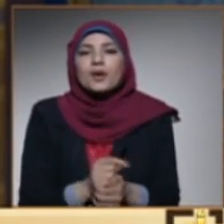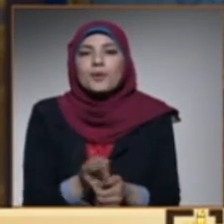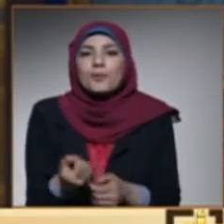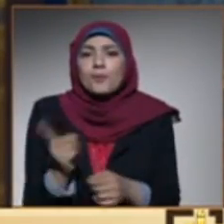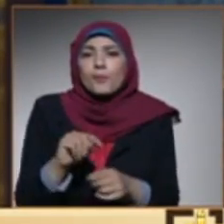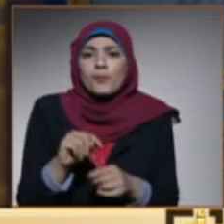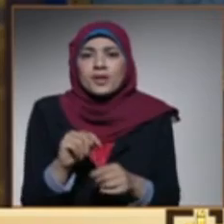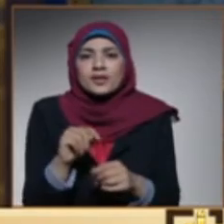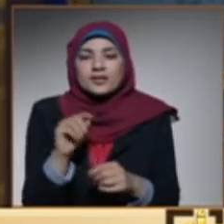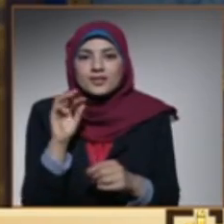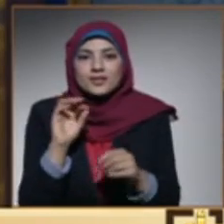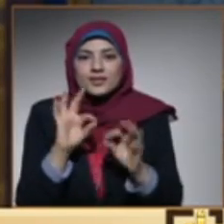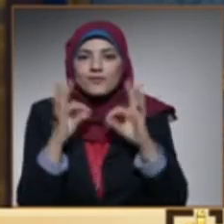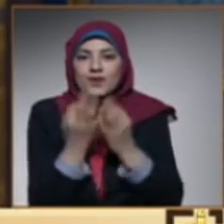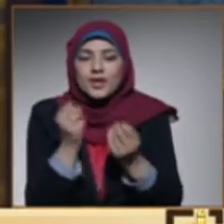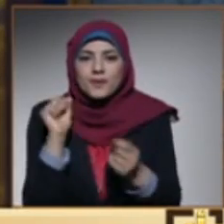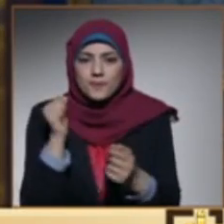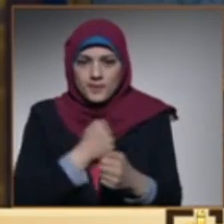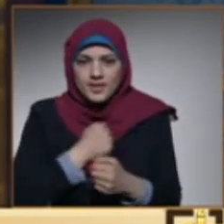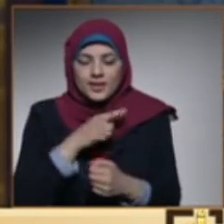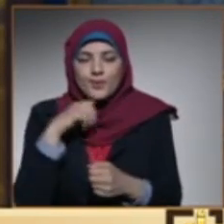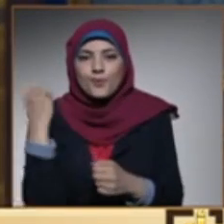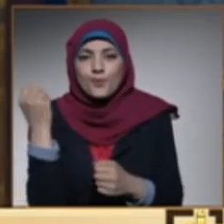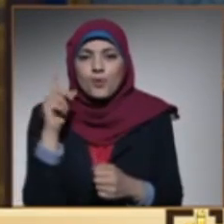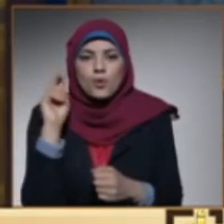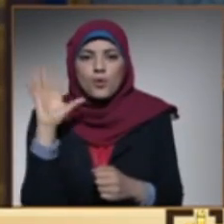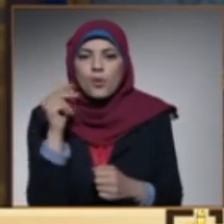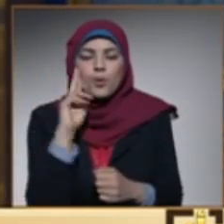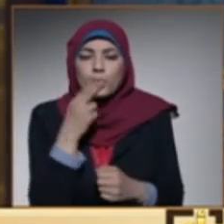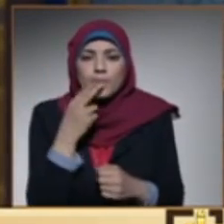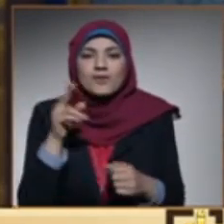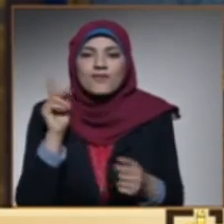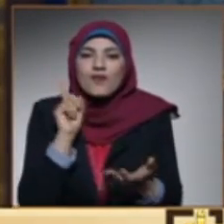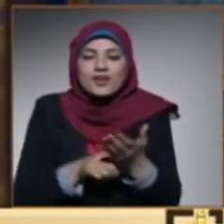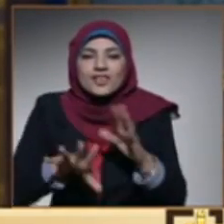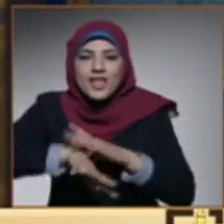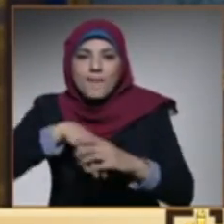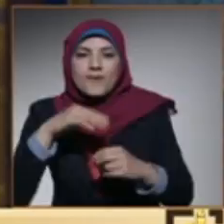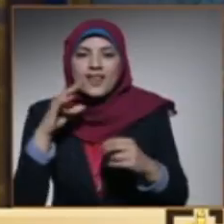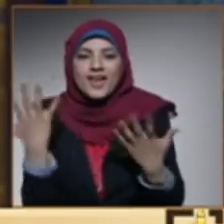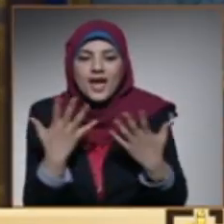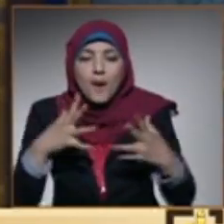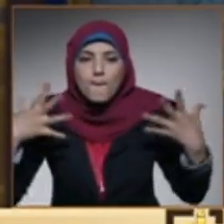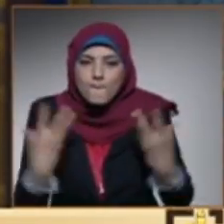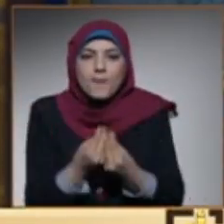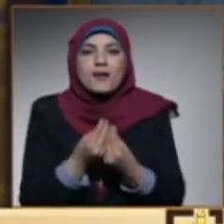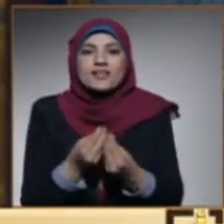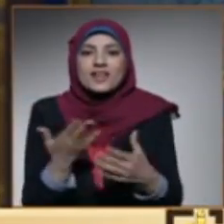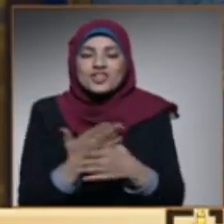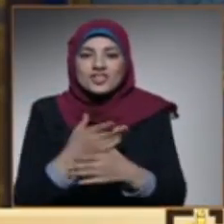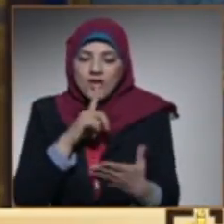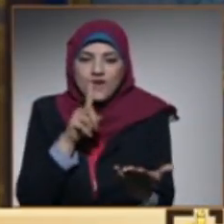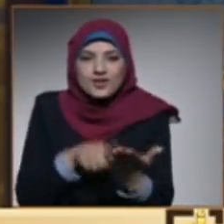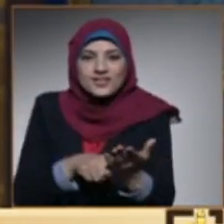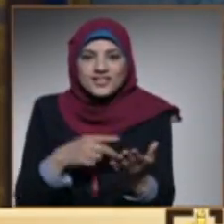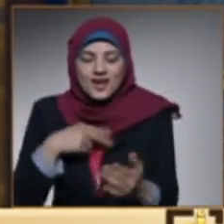المحيط عشان هم كلهم صم، فاحنا قررنا ان احنا كلنا نعمل حاجه يعني مع بعض. فعشان كده احنا قررنا ان انا كنت